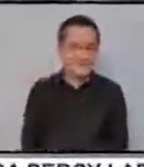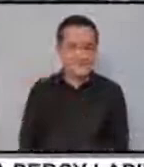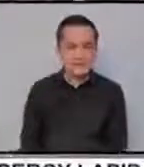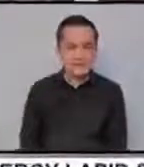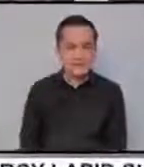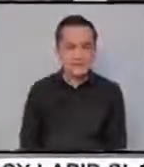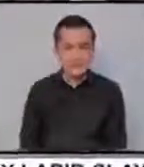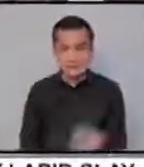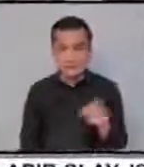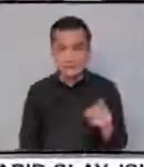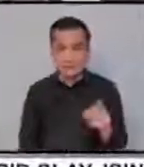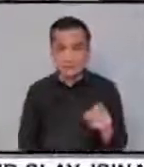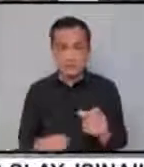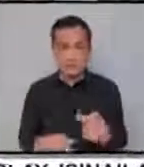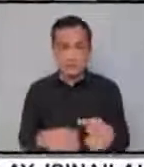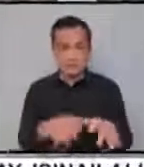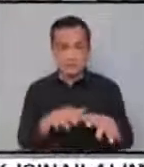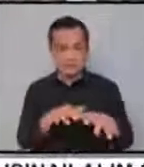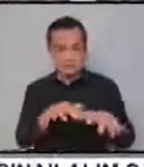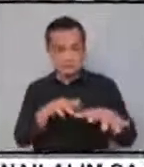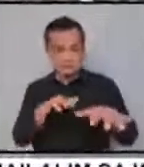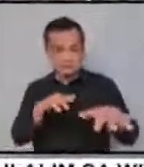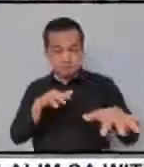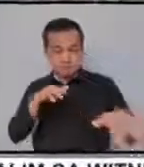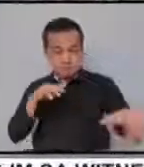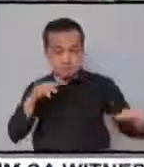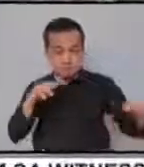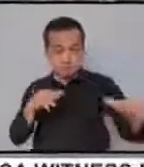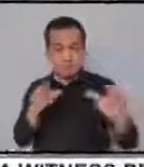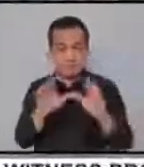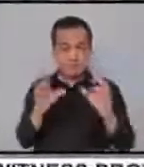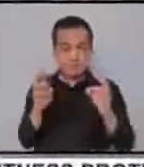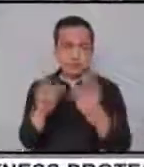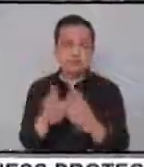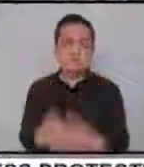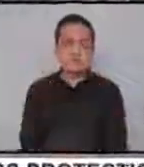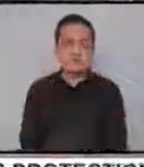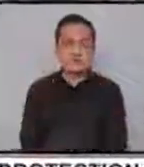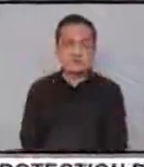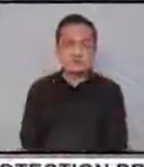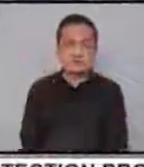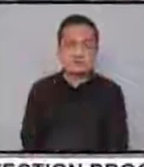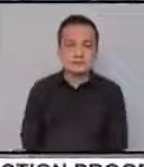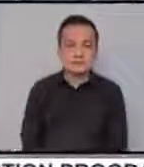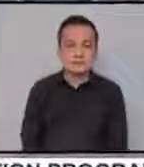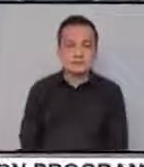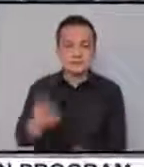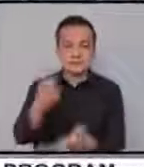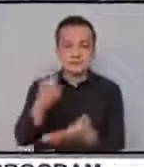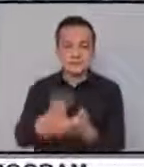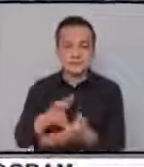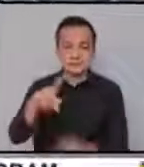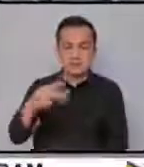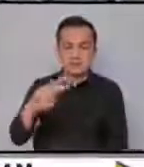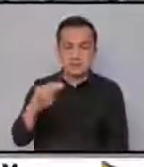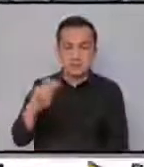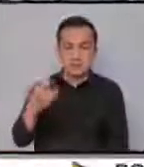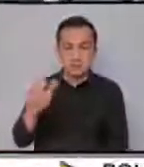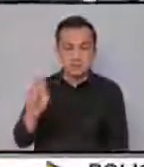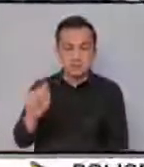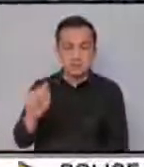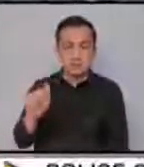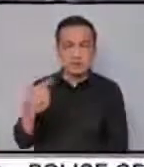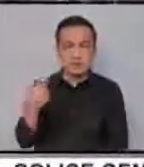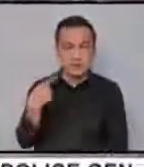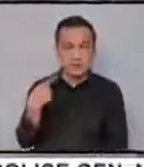pila ng mga sasakyan dito sa Commonwealth Avenue. Diyan po yung sabagi ng Philcoa dahil sa ilang mga gumagamit ng U-turn slots